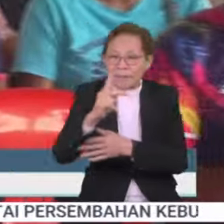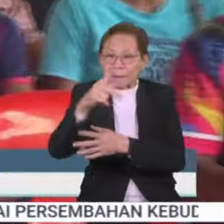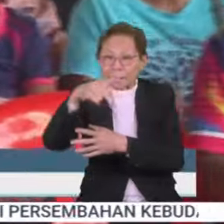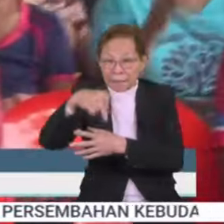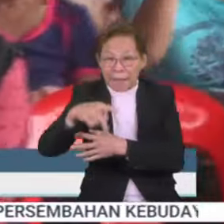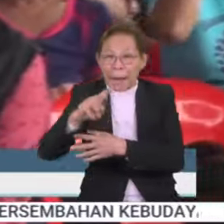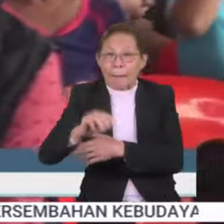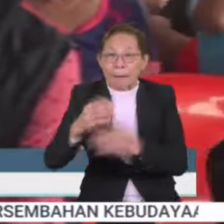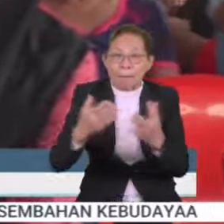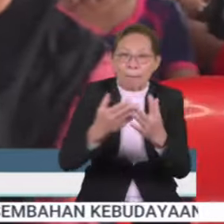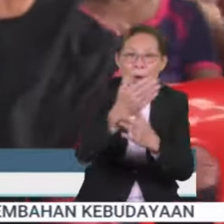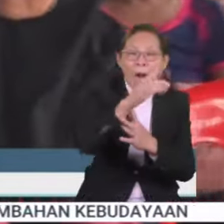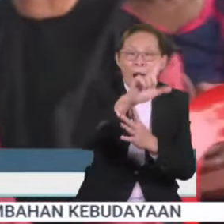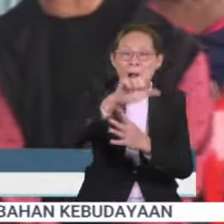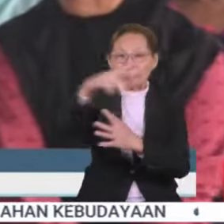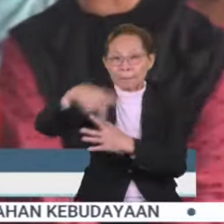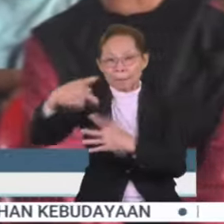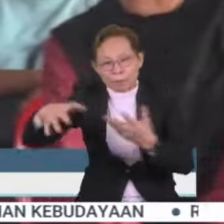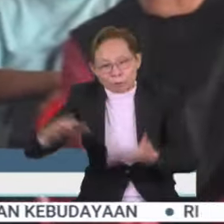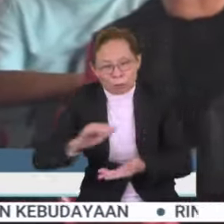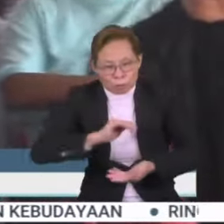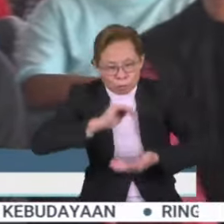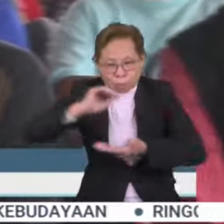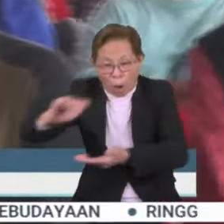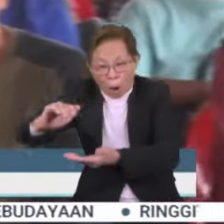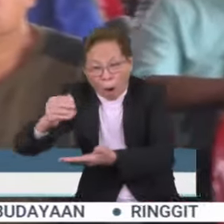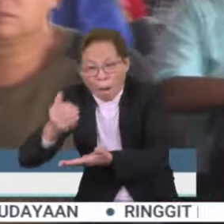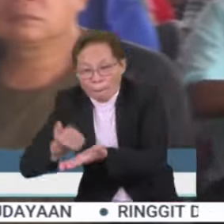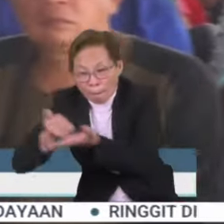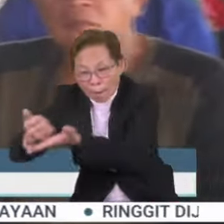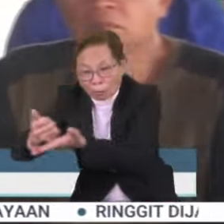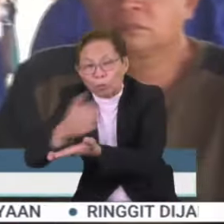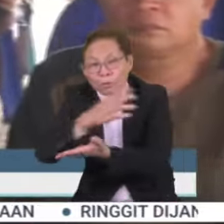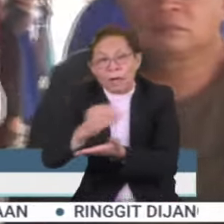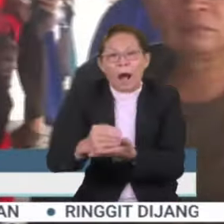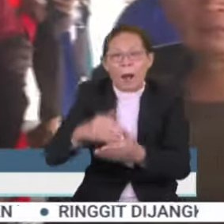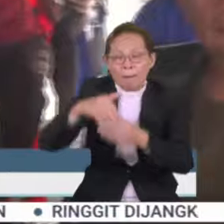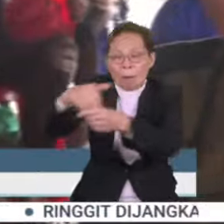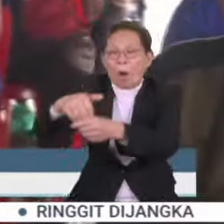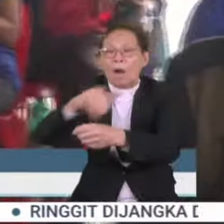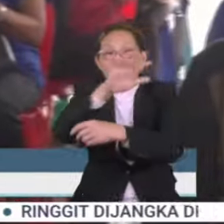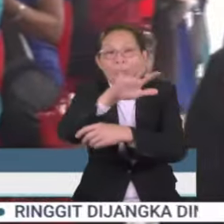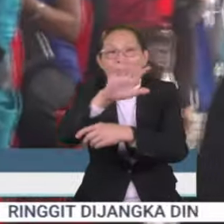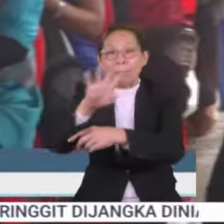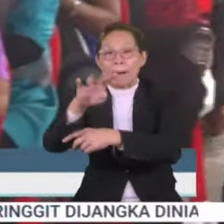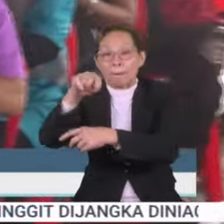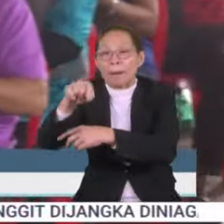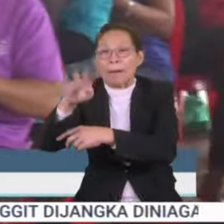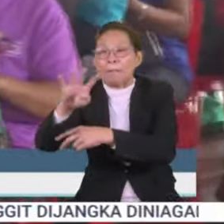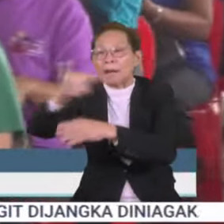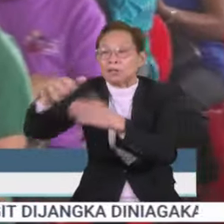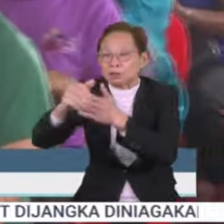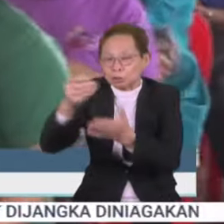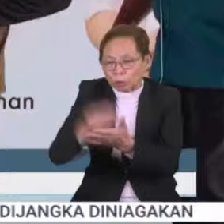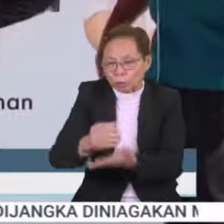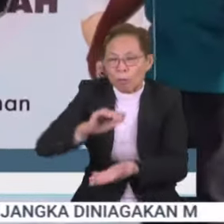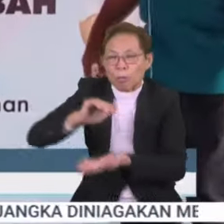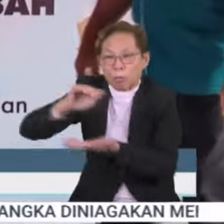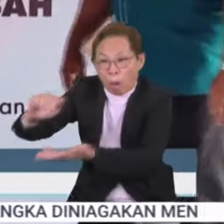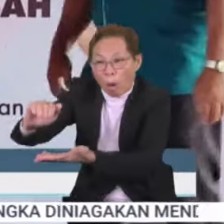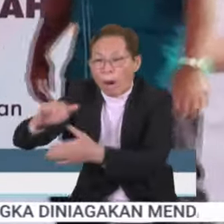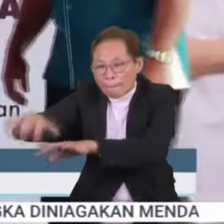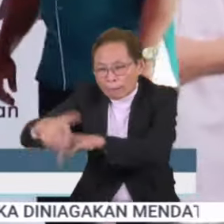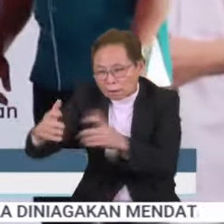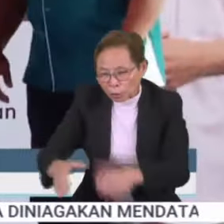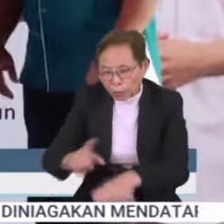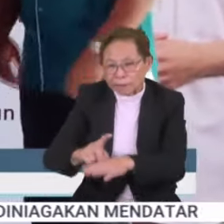lembaga pertubuhan peladang LPP telah menyalurkan bantuan dan insentif 54.4 juta Kepada